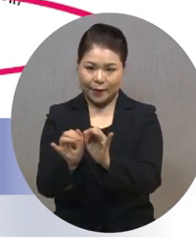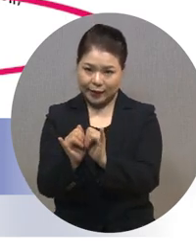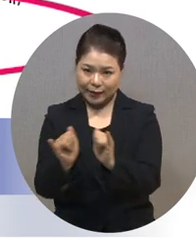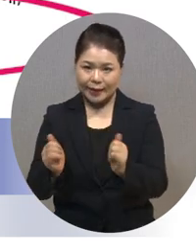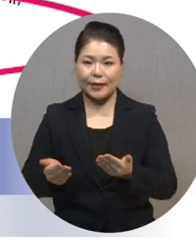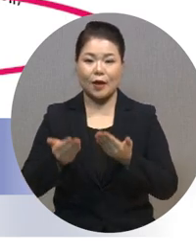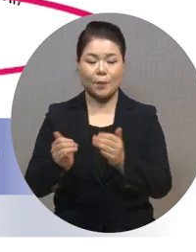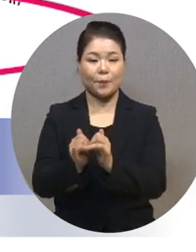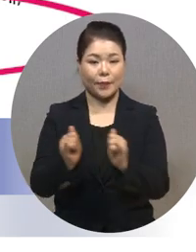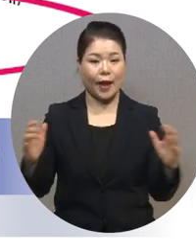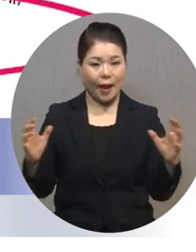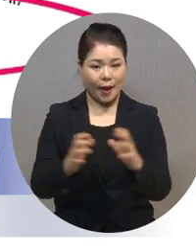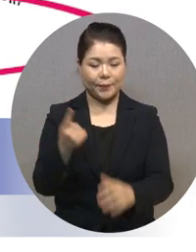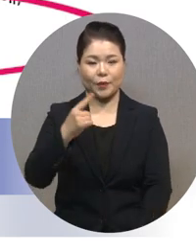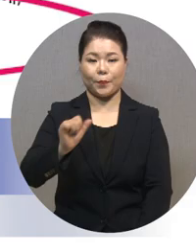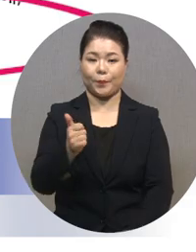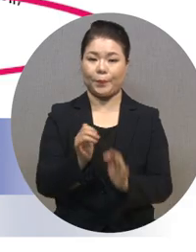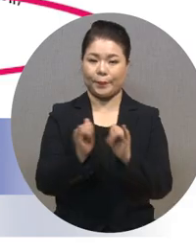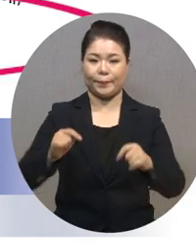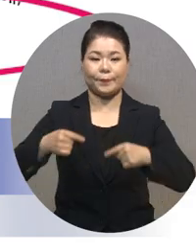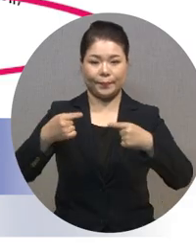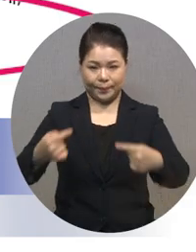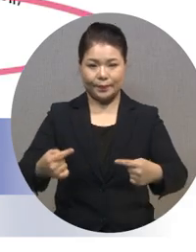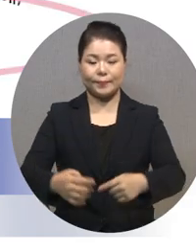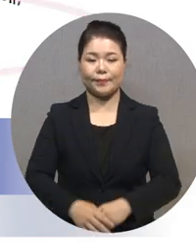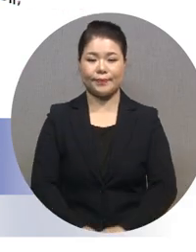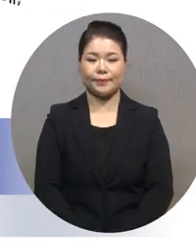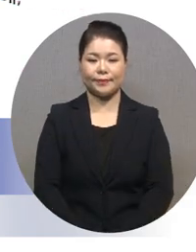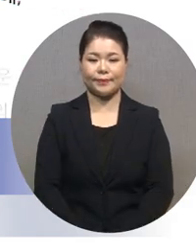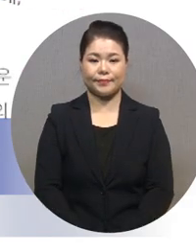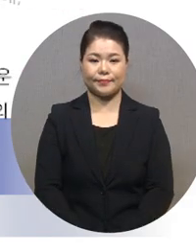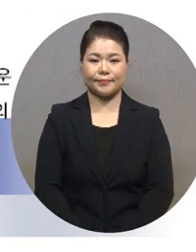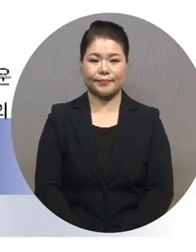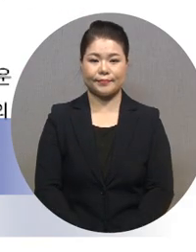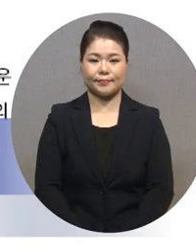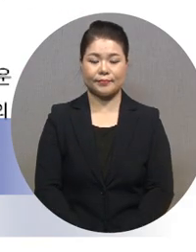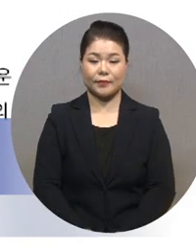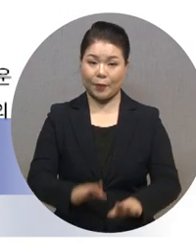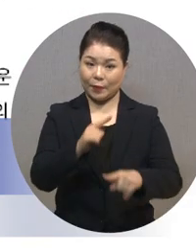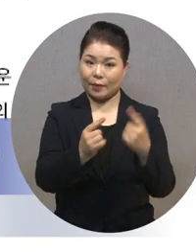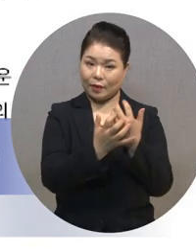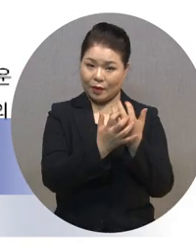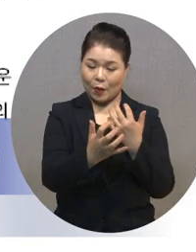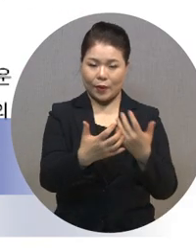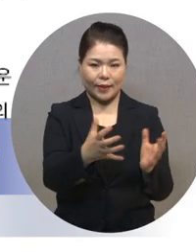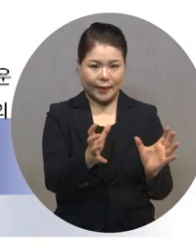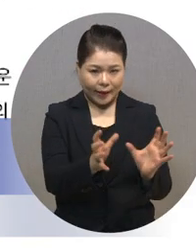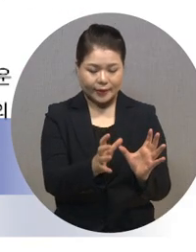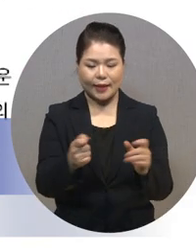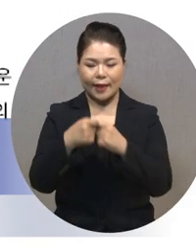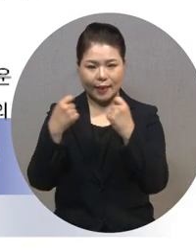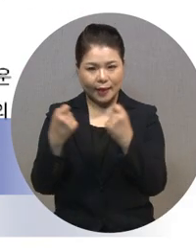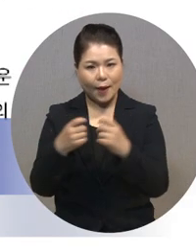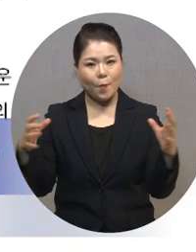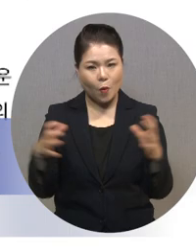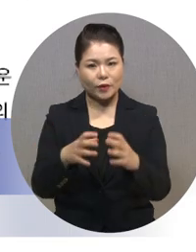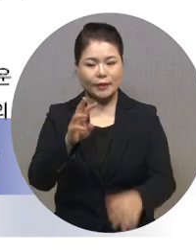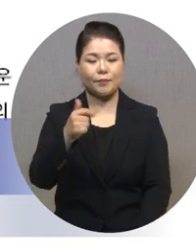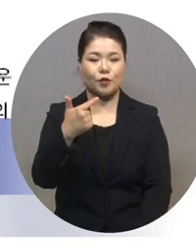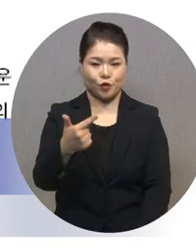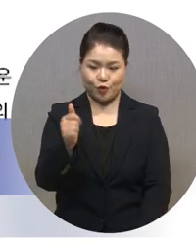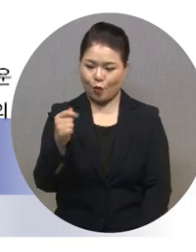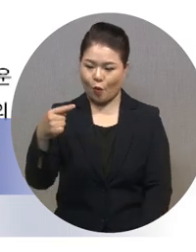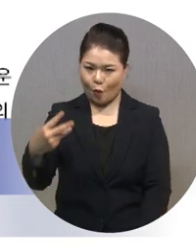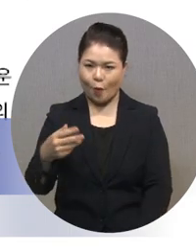자원봉사자 등 1500여명이 참가할 예정입니다 이번 대회는 단체전과 개인전 모두 36골